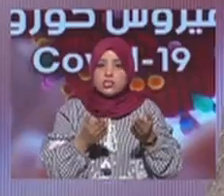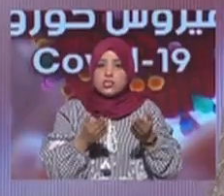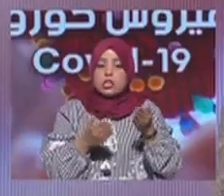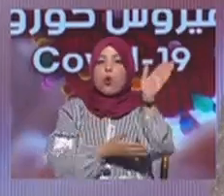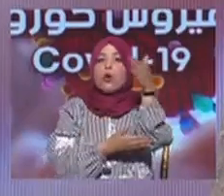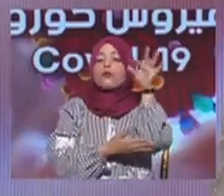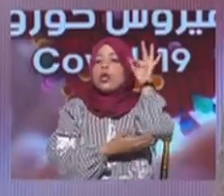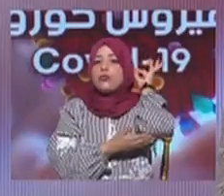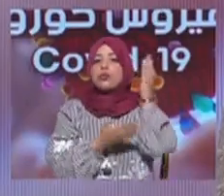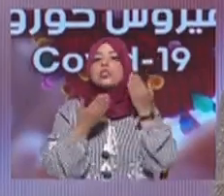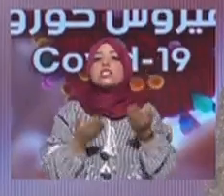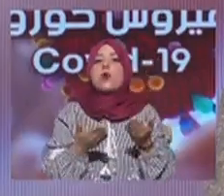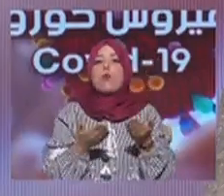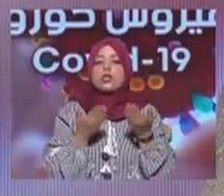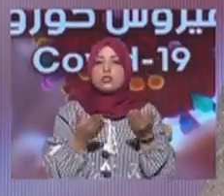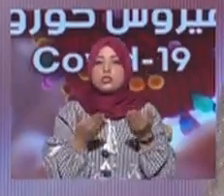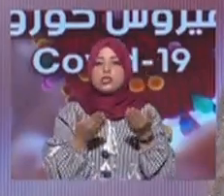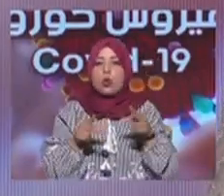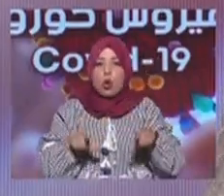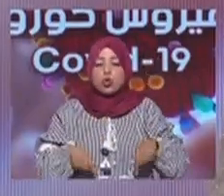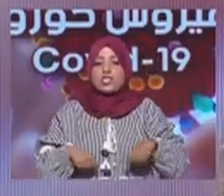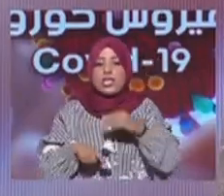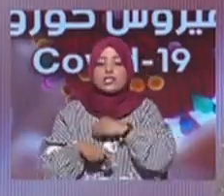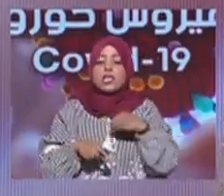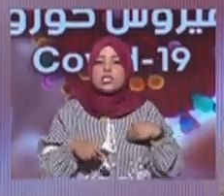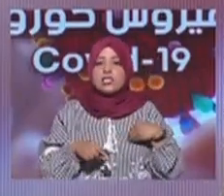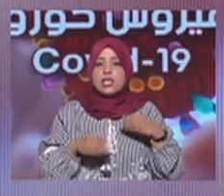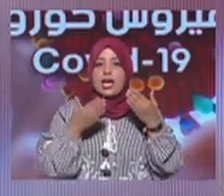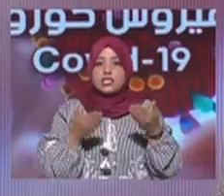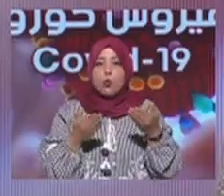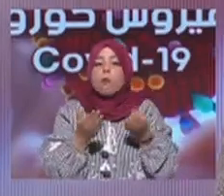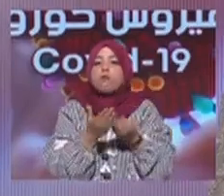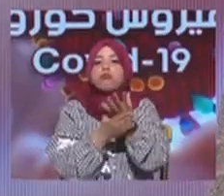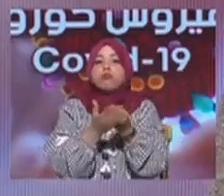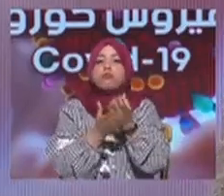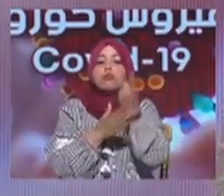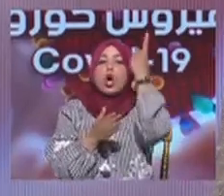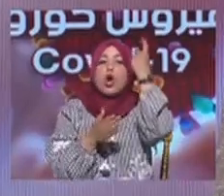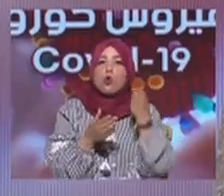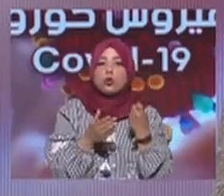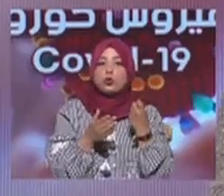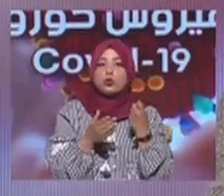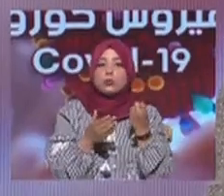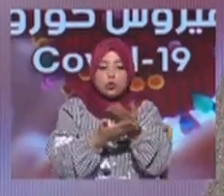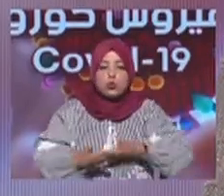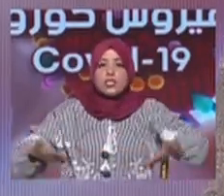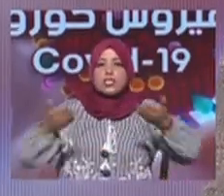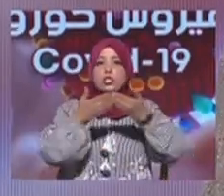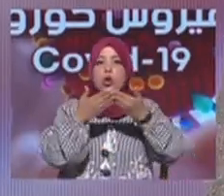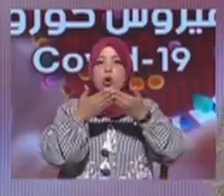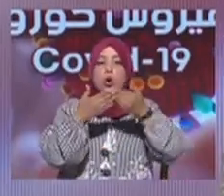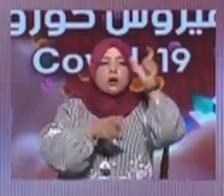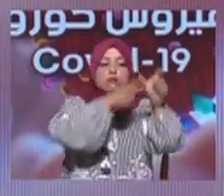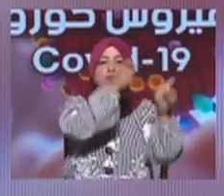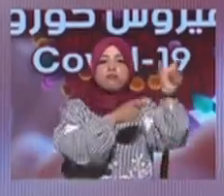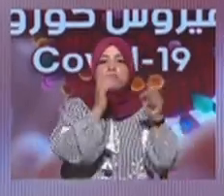في استراتيجي دو فريناج، وقاعدين عندنا معطيات يوميه تعطينا صوره على الوضع الوبائي. عندنا حالات الوفيات